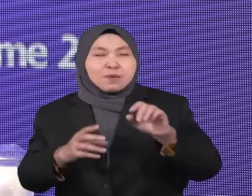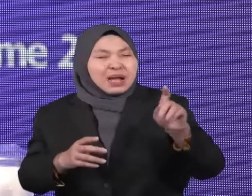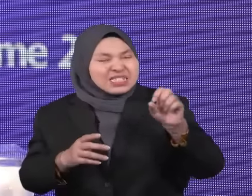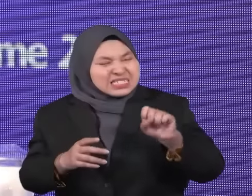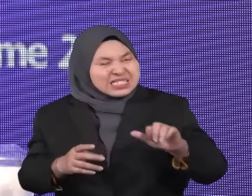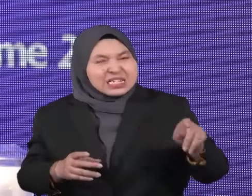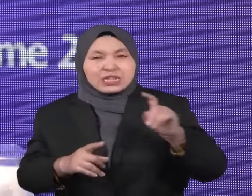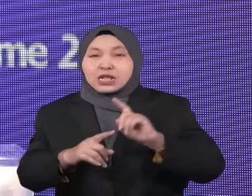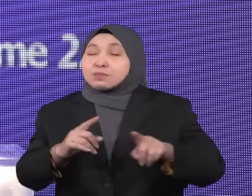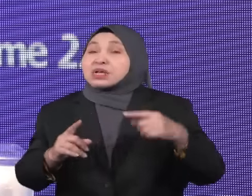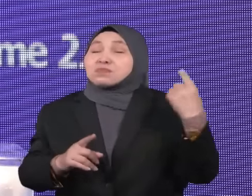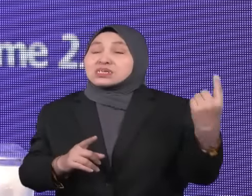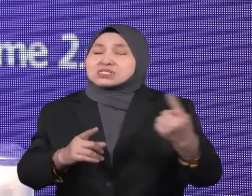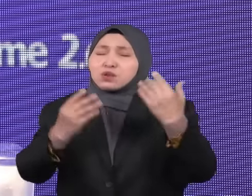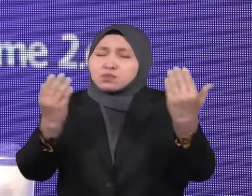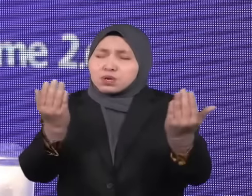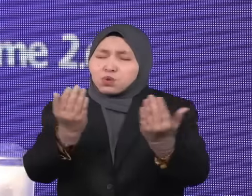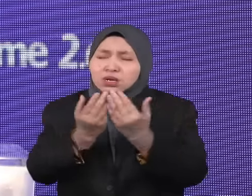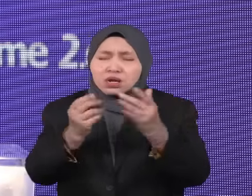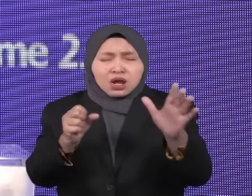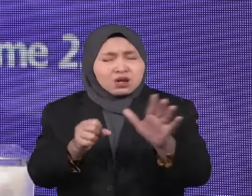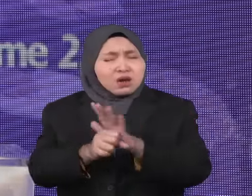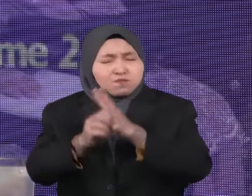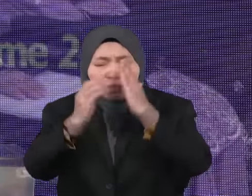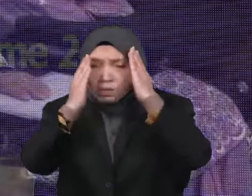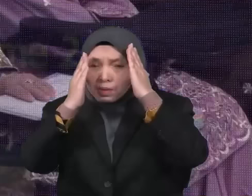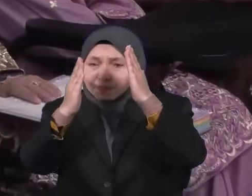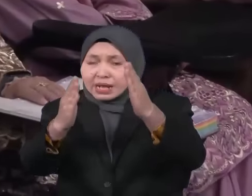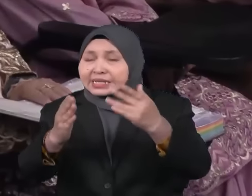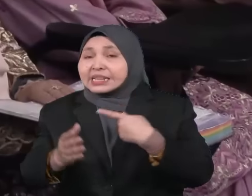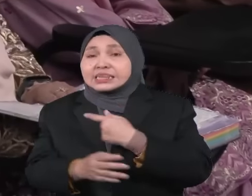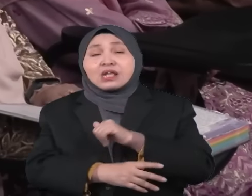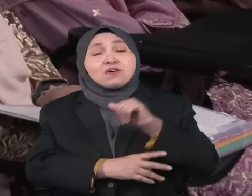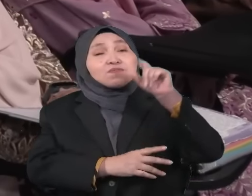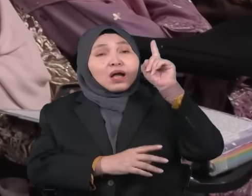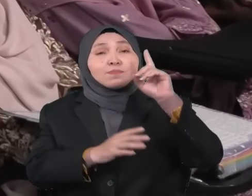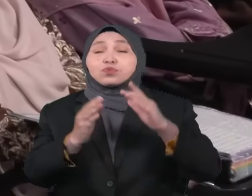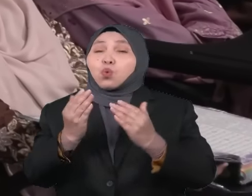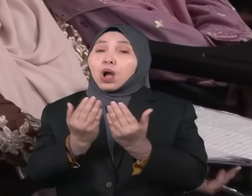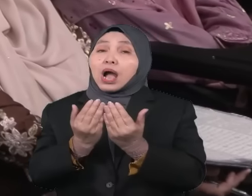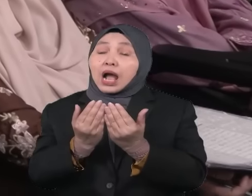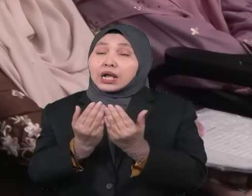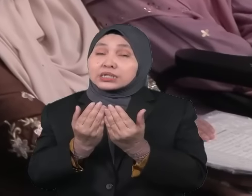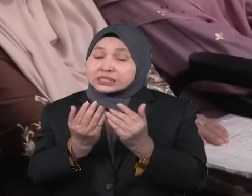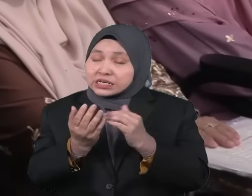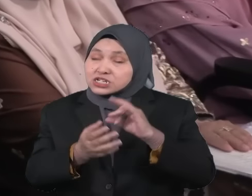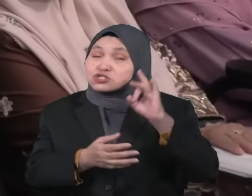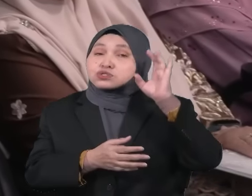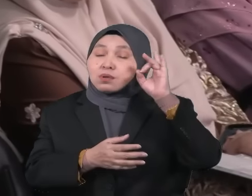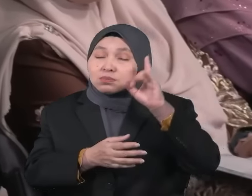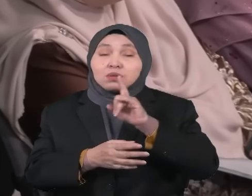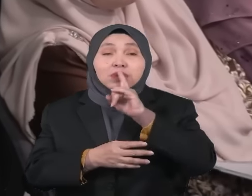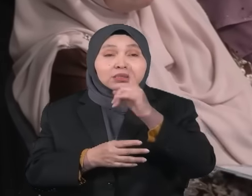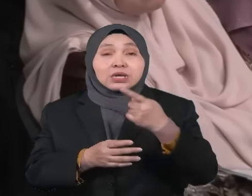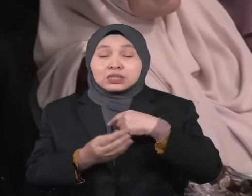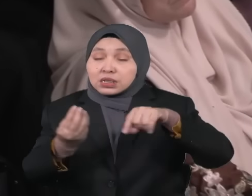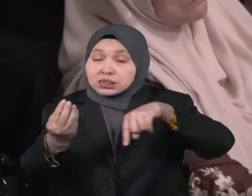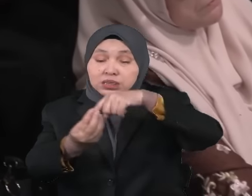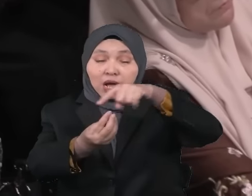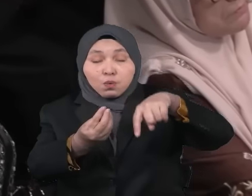Tetapi bila selalu berdoa dengan penuh kekhusyukan dan kita faham doa ini, insya-Allah sebenarnya apabila kita tawaf, Ustaz,